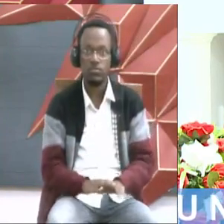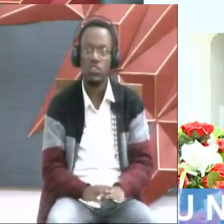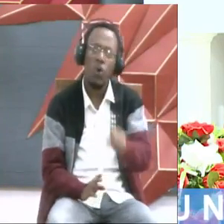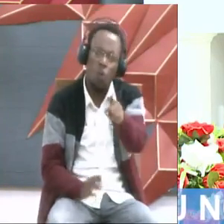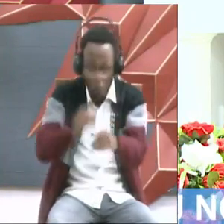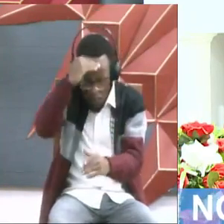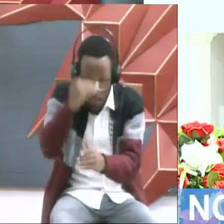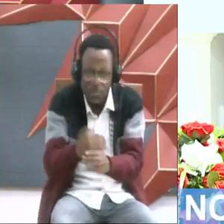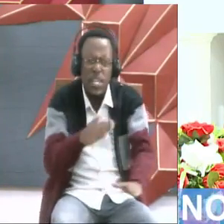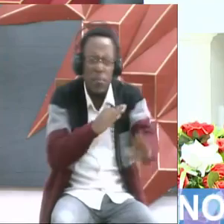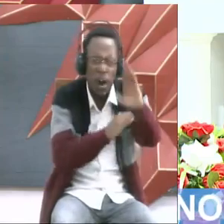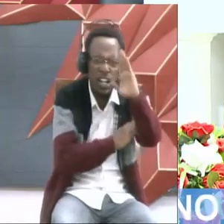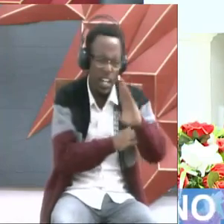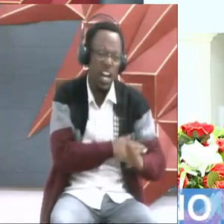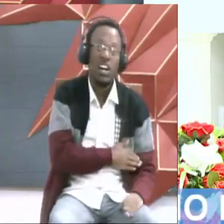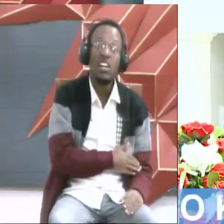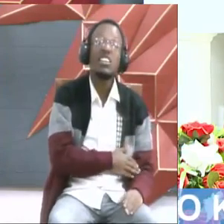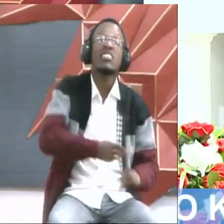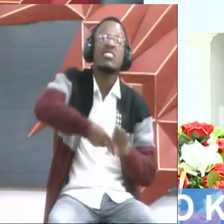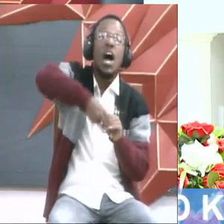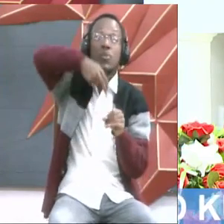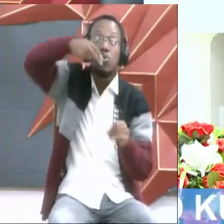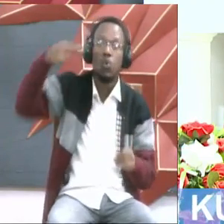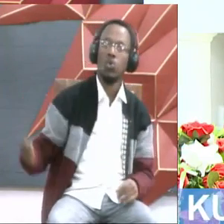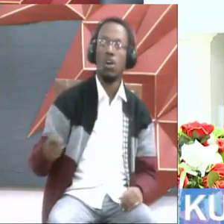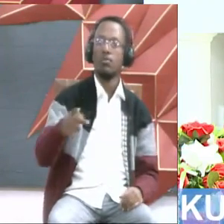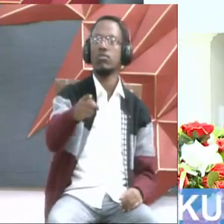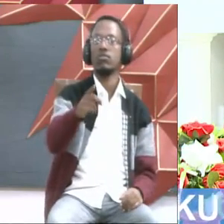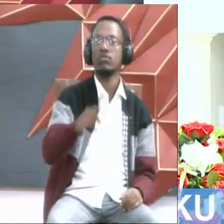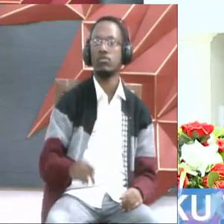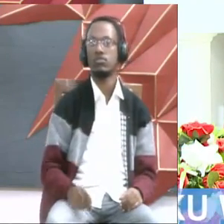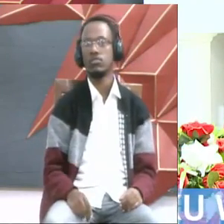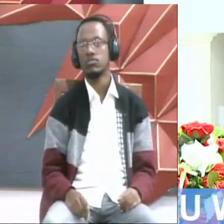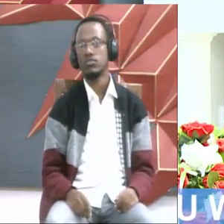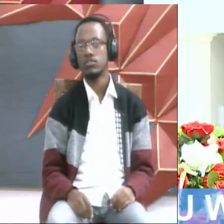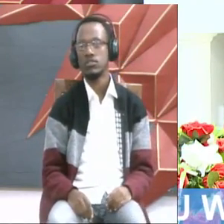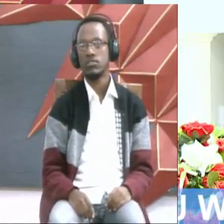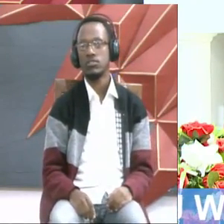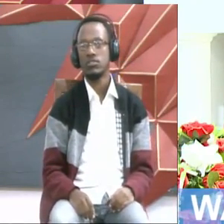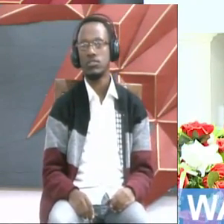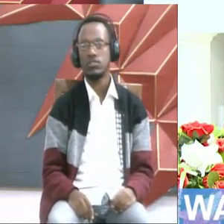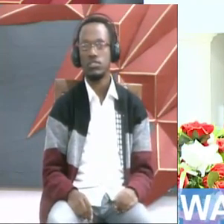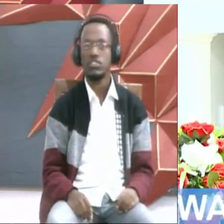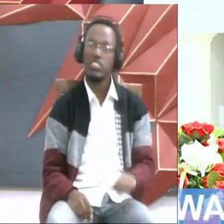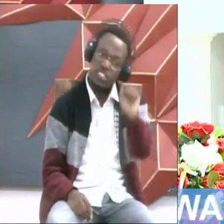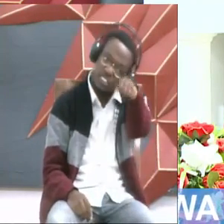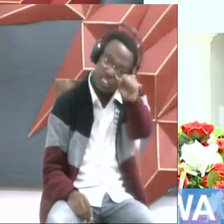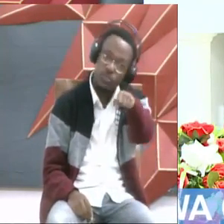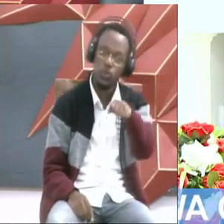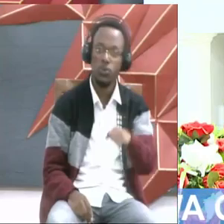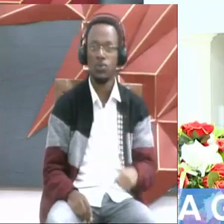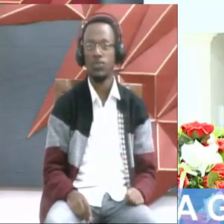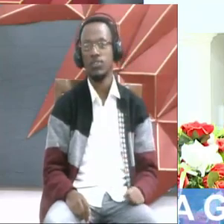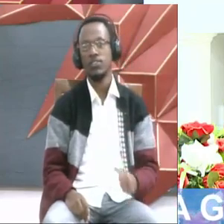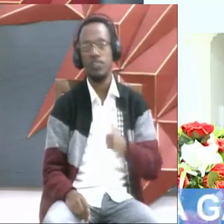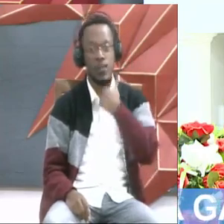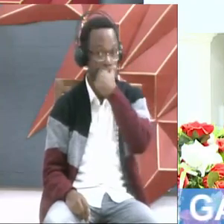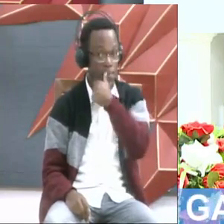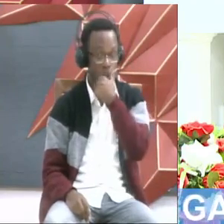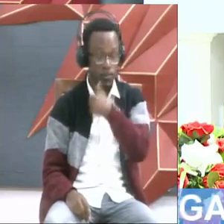croyez cela, Dieu enlèvera cela. Amen. Amen. Ni amen.